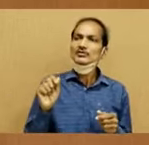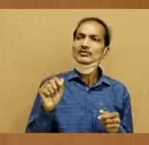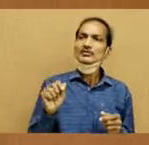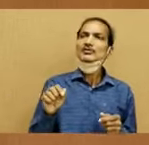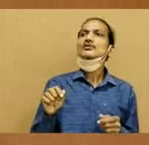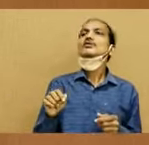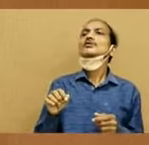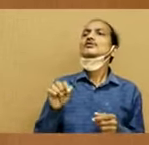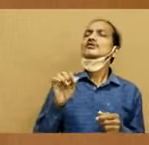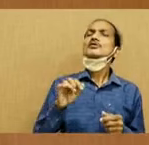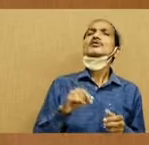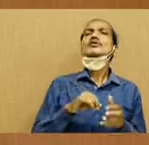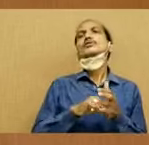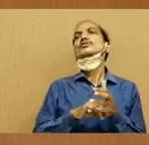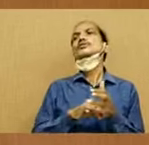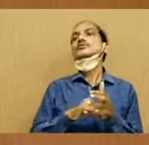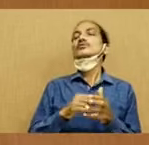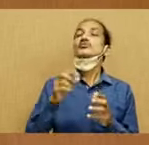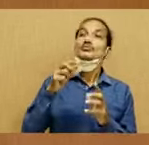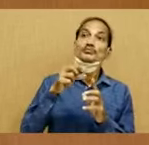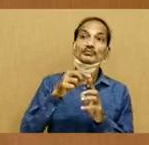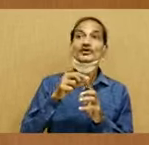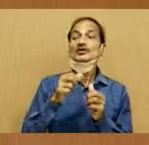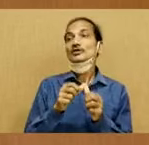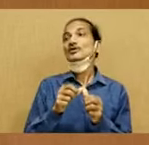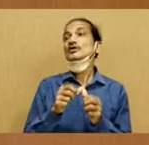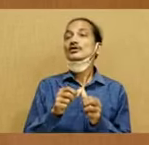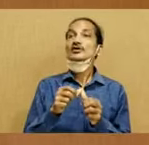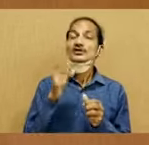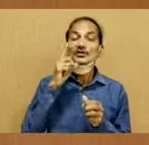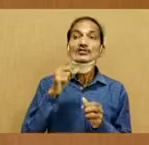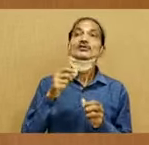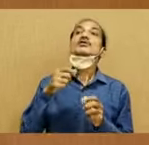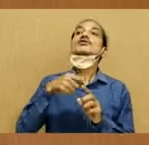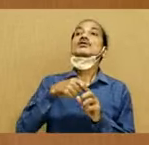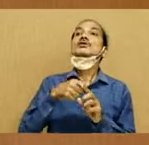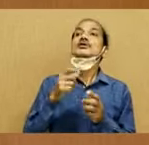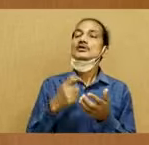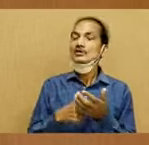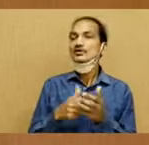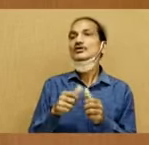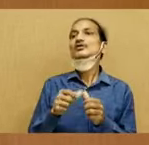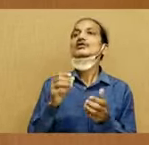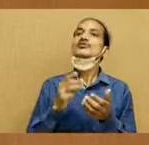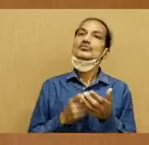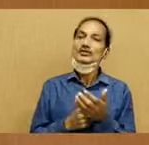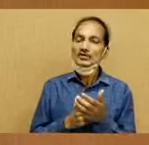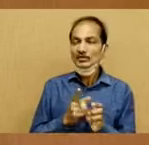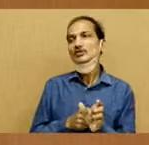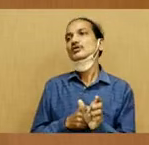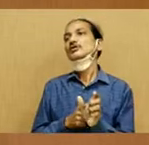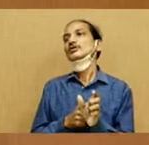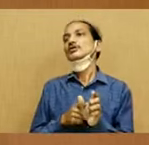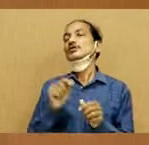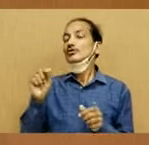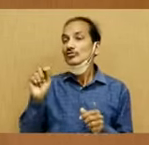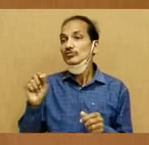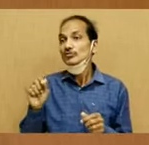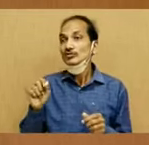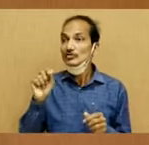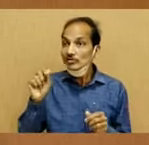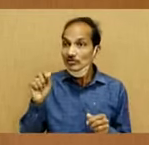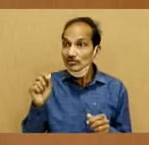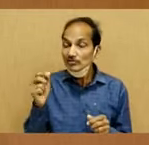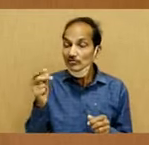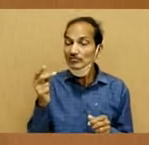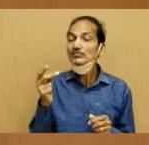କହୁଛନ୍ତି, ବର୍ତ୍ତମାନ ରାଜ୍ୟରେ ମୁଖ୍ୟତଃ ଭୁବନେଶ୍ୱରରେ ଯେପରି କରୋନା ଆକ୍ରାନ୍ତଙ୍କ ସଂଖ୍ୟା ବଢ଼ିବାରେ ଲାଗିଛି,